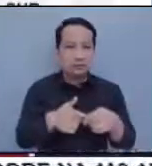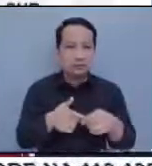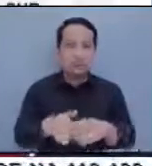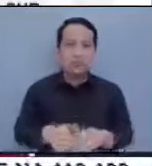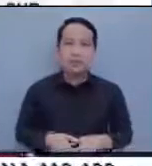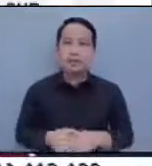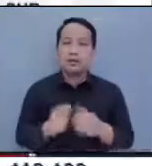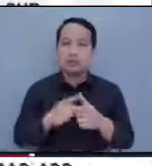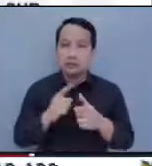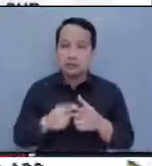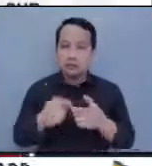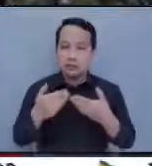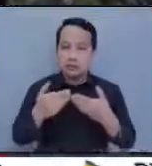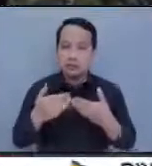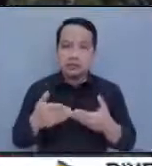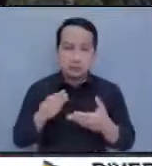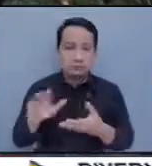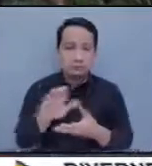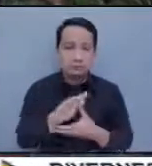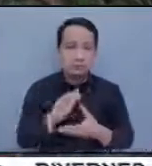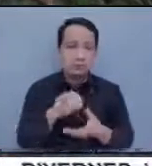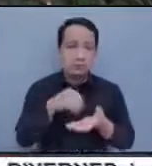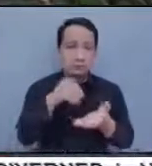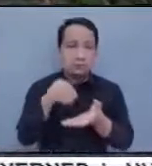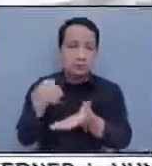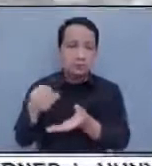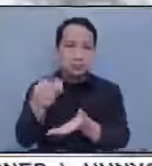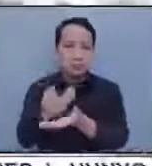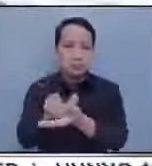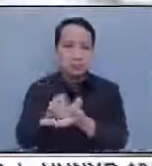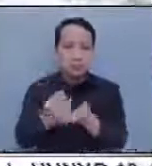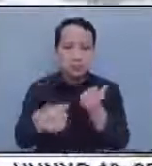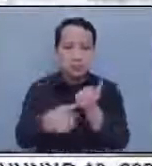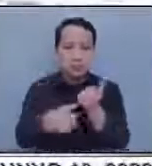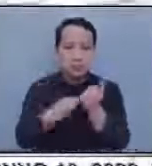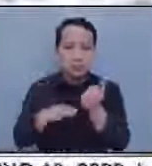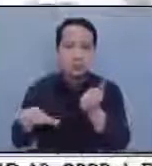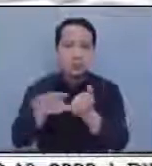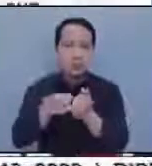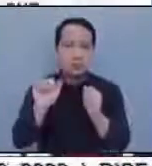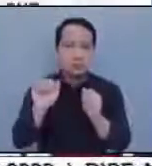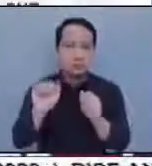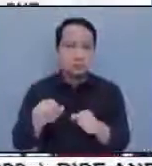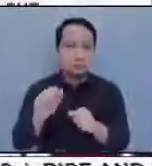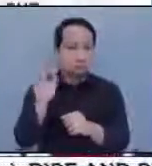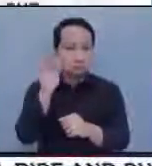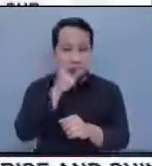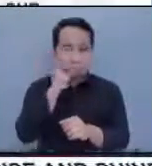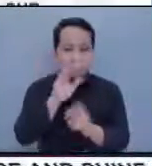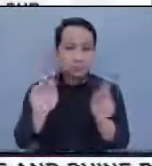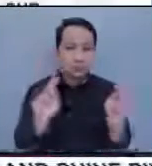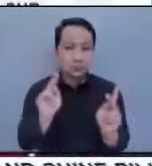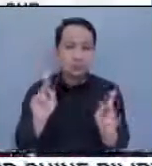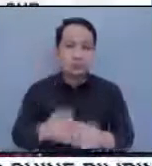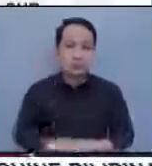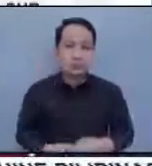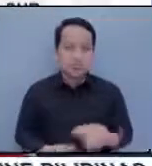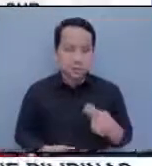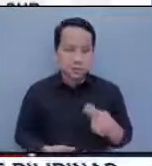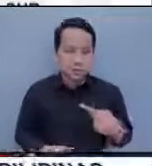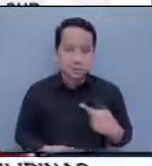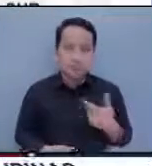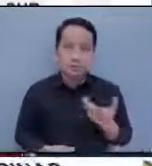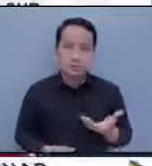rito, tuloy-tuloy rin anya ang iba pa nilang financial assistance para sa ating mga kababayan. Mayroon tayong